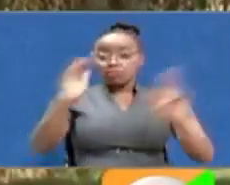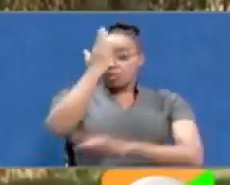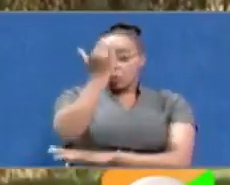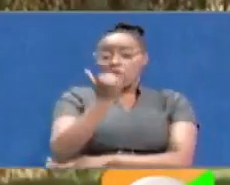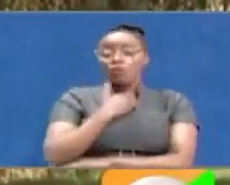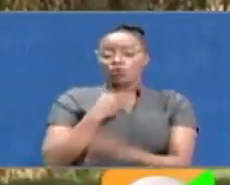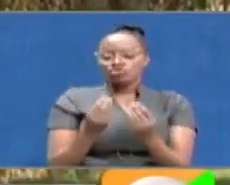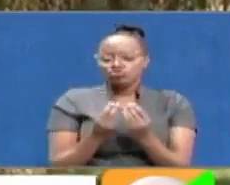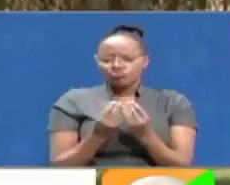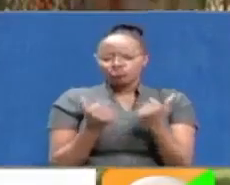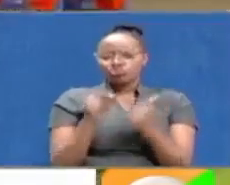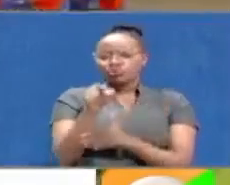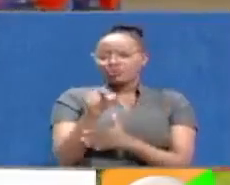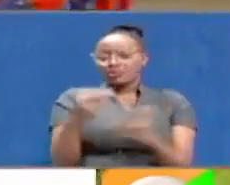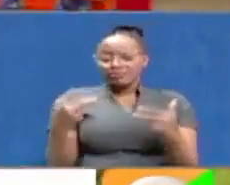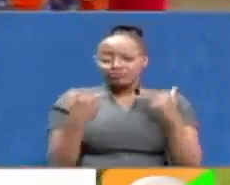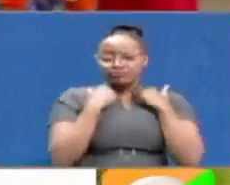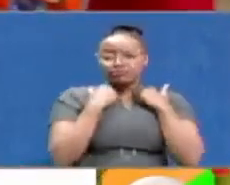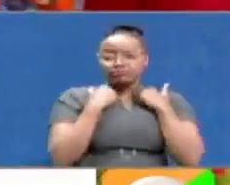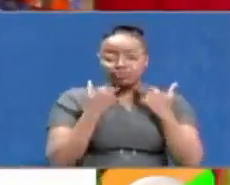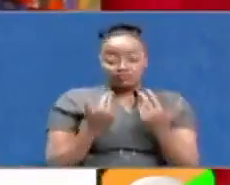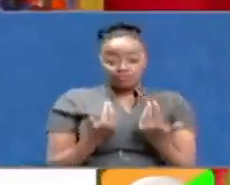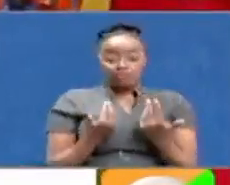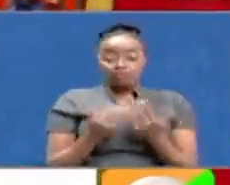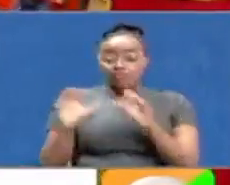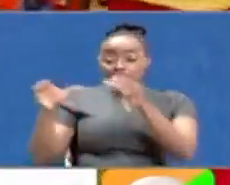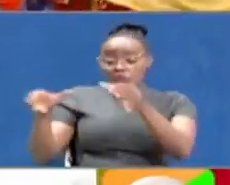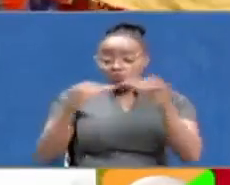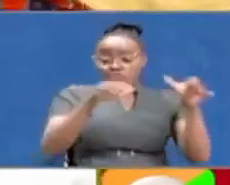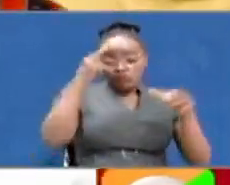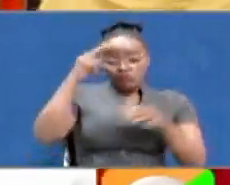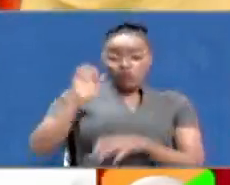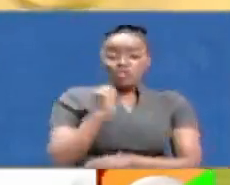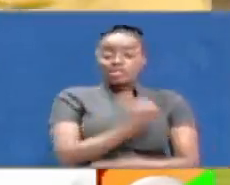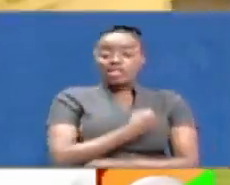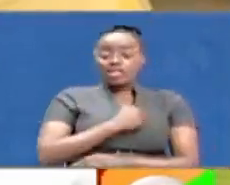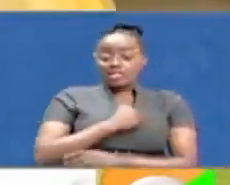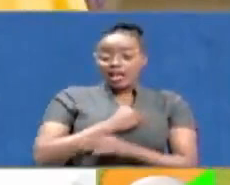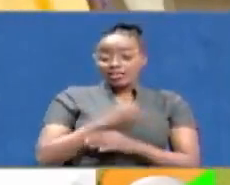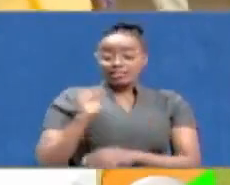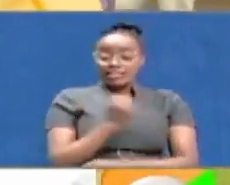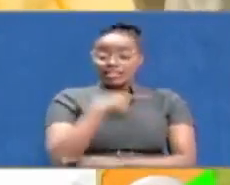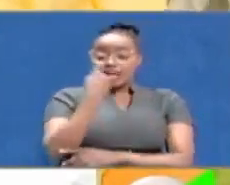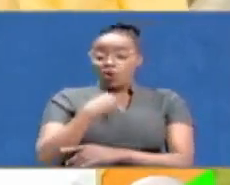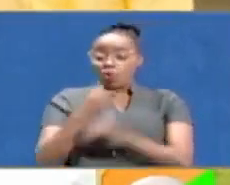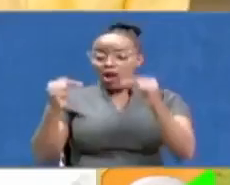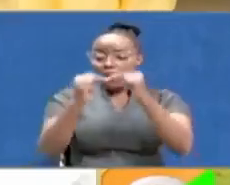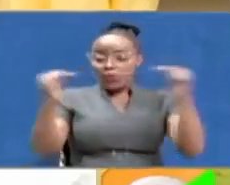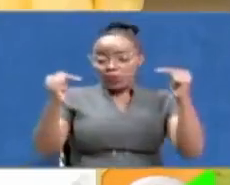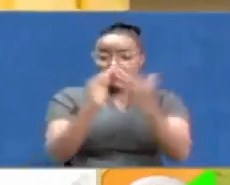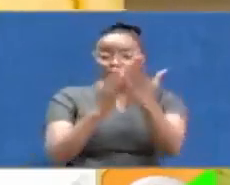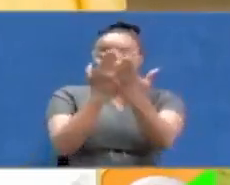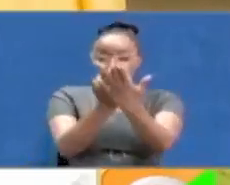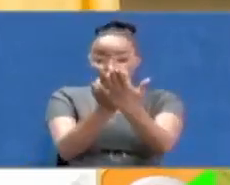I really want a solution to this stalemate. Badala yake, kundi la maseneta kutoka kaunti zinazopinga mfumo uliopendekezwa na kamati ya